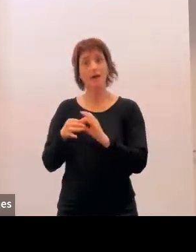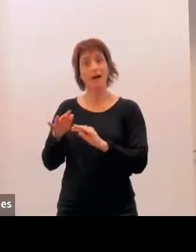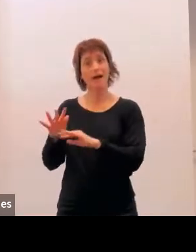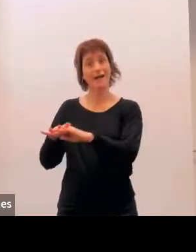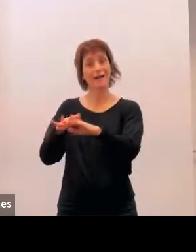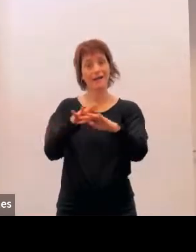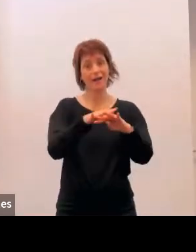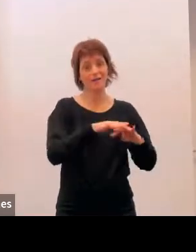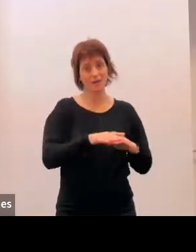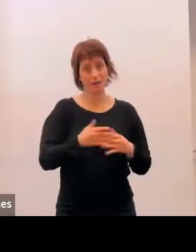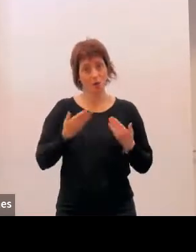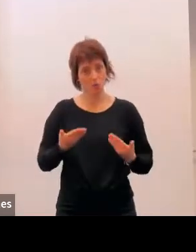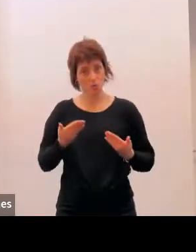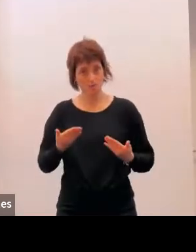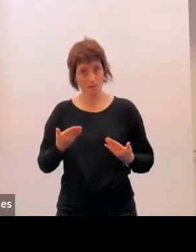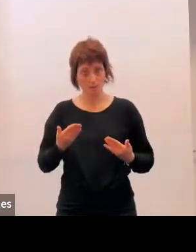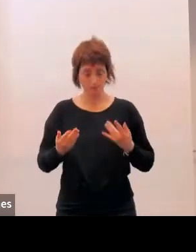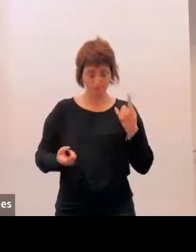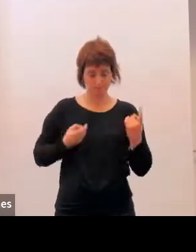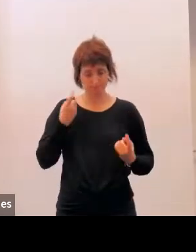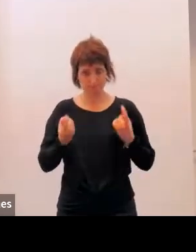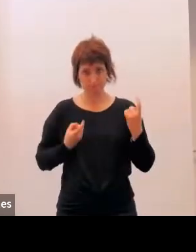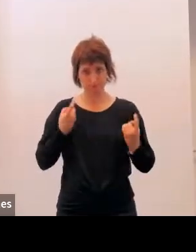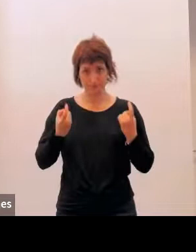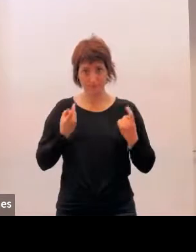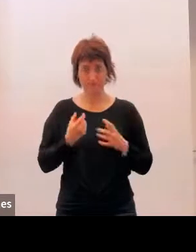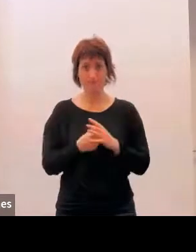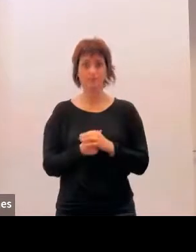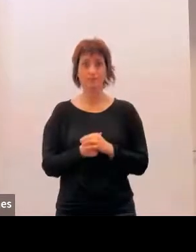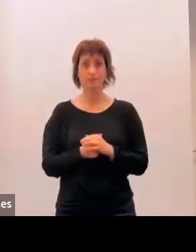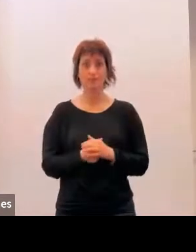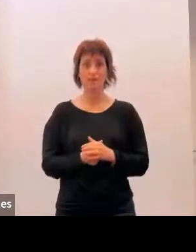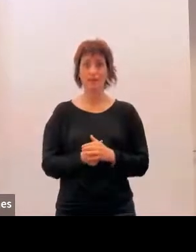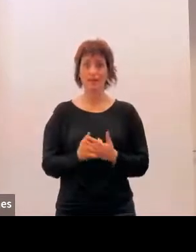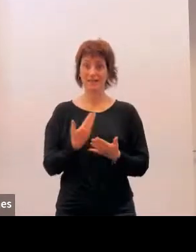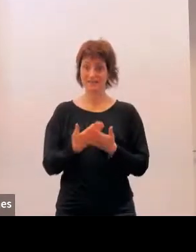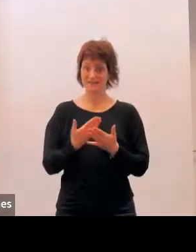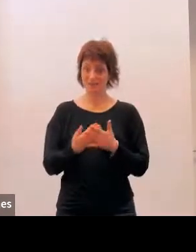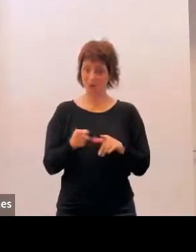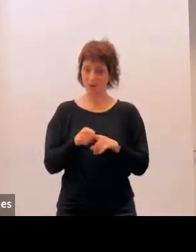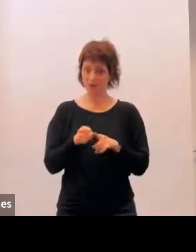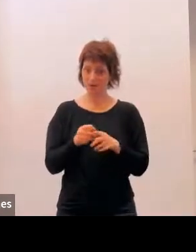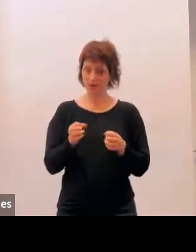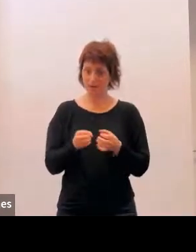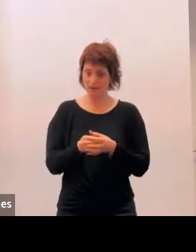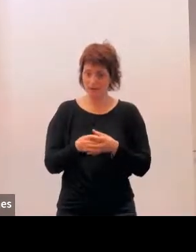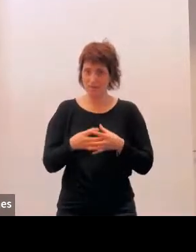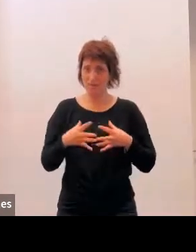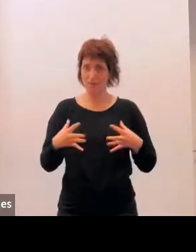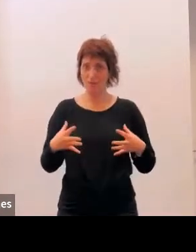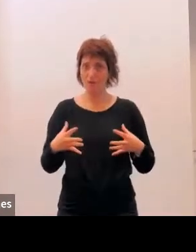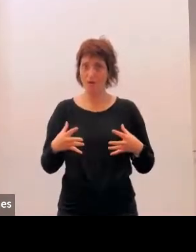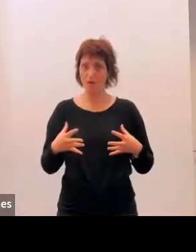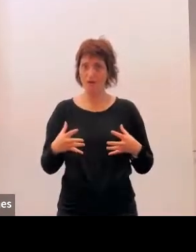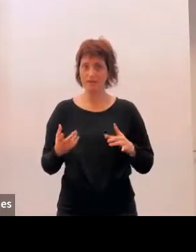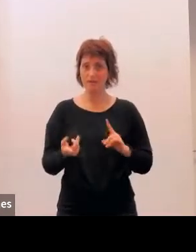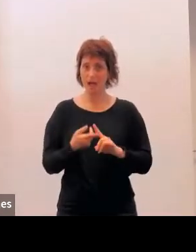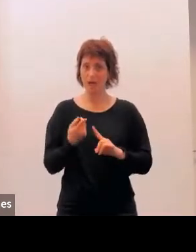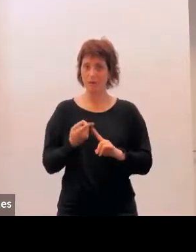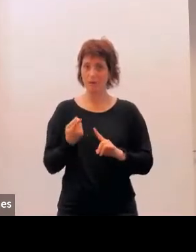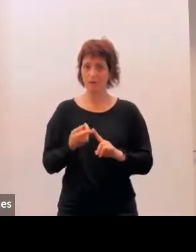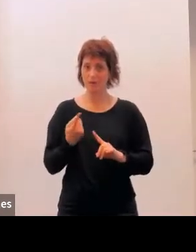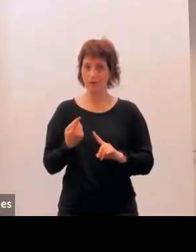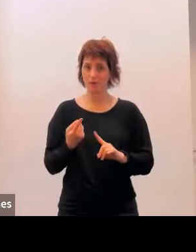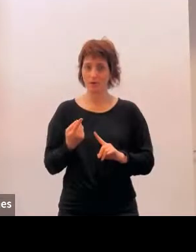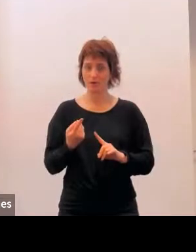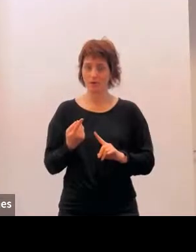sommes actuellement en train de travailler. C'est aussi un enjeu de développement de la ville, et c'est ce sur quoi je voulais conclure cet échange.